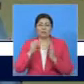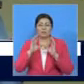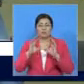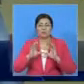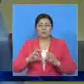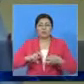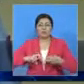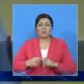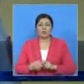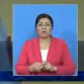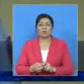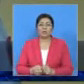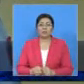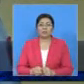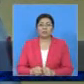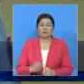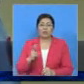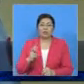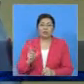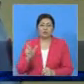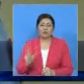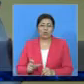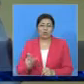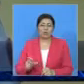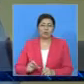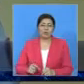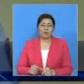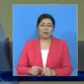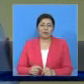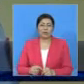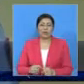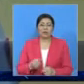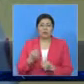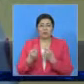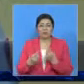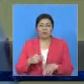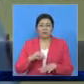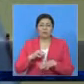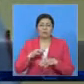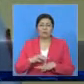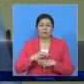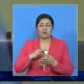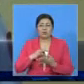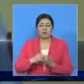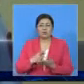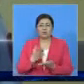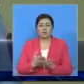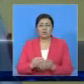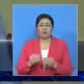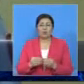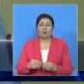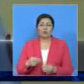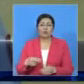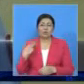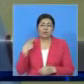200-ден астам шетелдіктер және Қазақстан Республикасының азаматтары әкімшілік жауапкершілікке тартылды. 10 шетел азаматтар